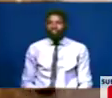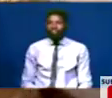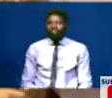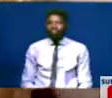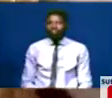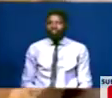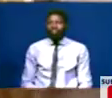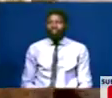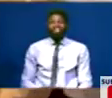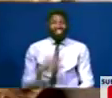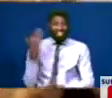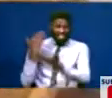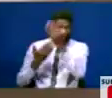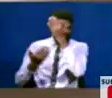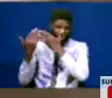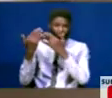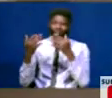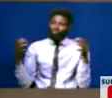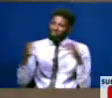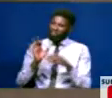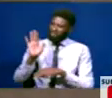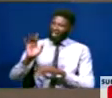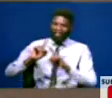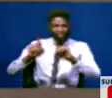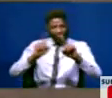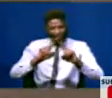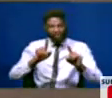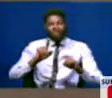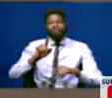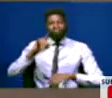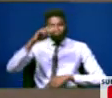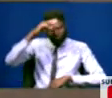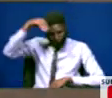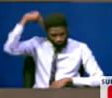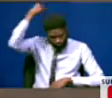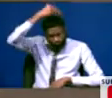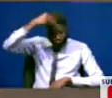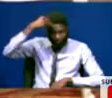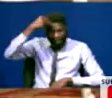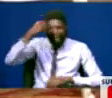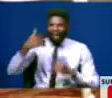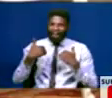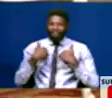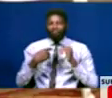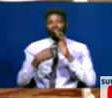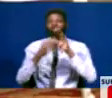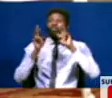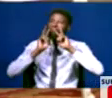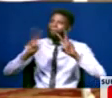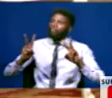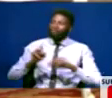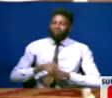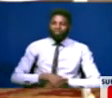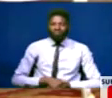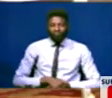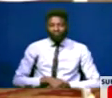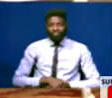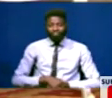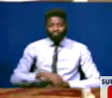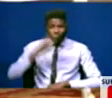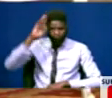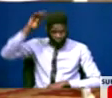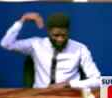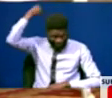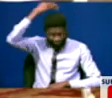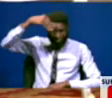The followers had different practices such as wearing a turban as a symbol of peace. Maana ya kiremba ni